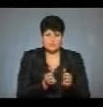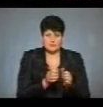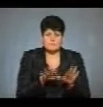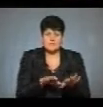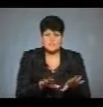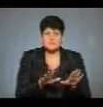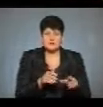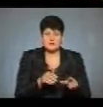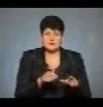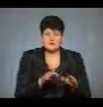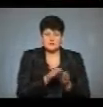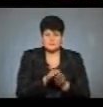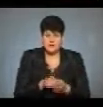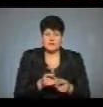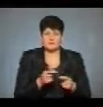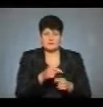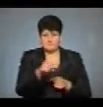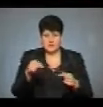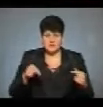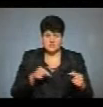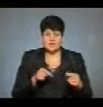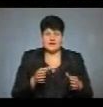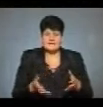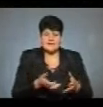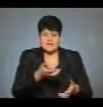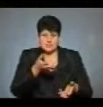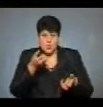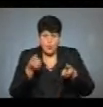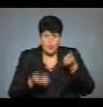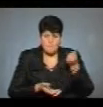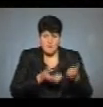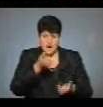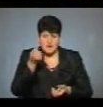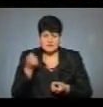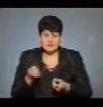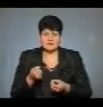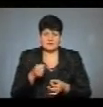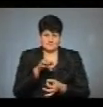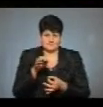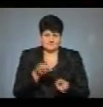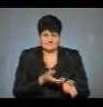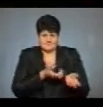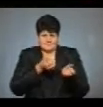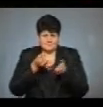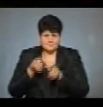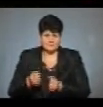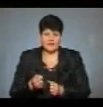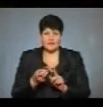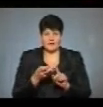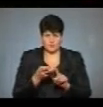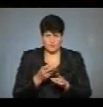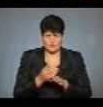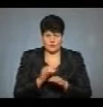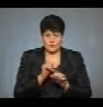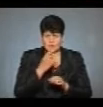місце поховання, з'ясовуються межі поховання, ексгумація, коли власне підіймаються останки. Власне, під час другого етапу